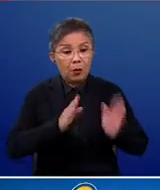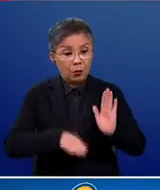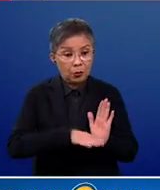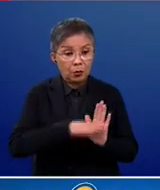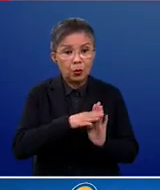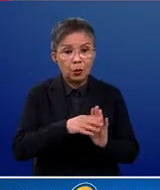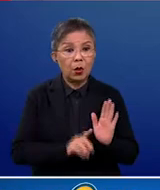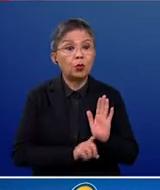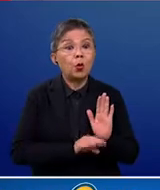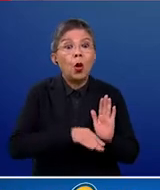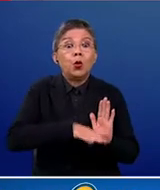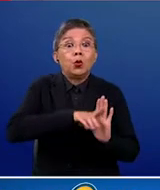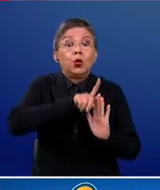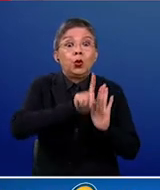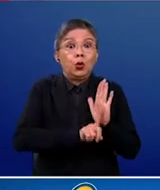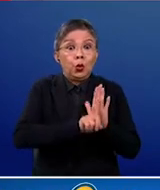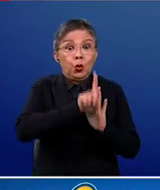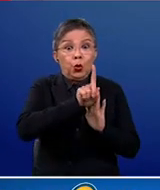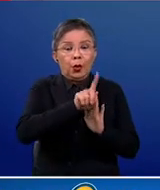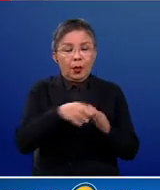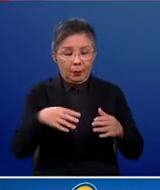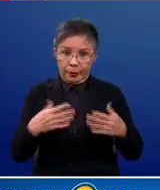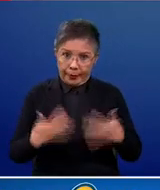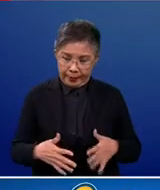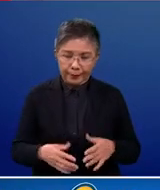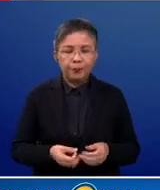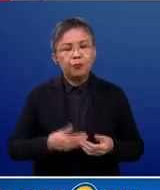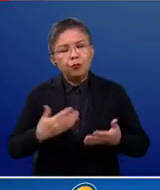terlalu tinggi. Nah, sehingga nanti bisa ditambahkan